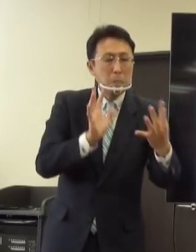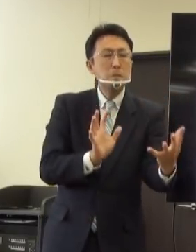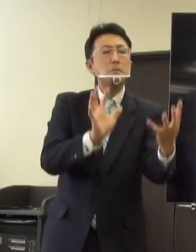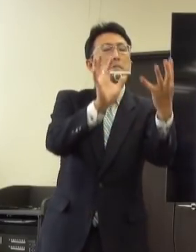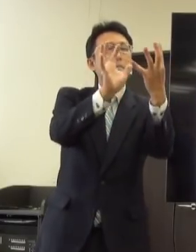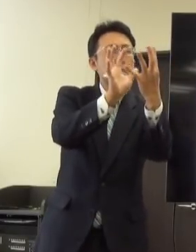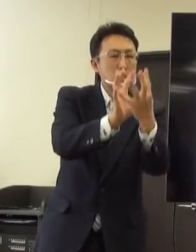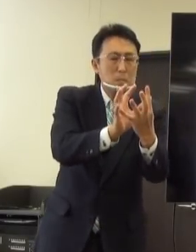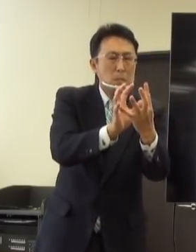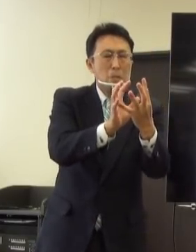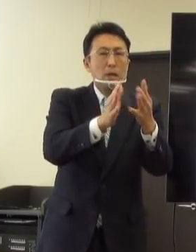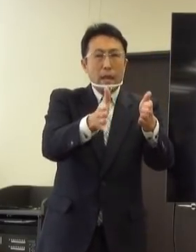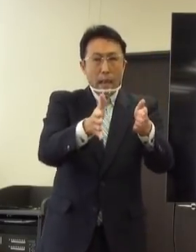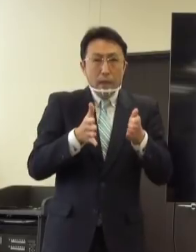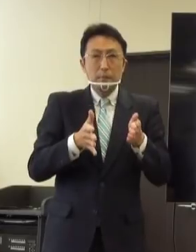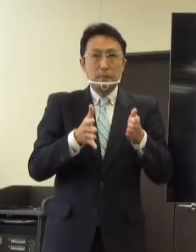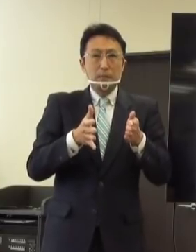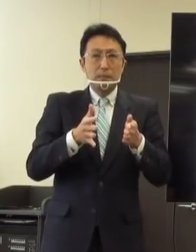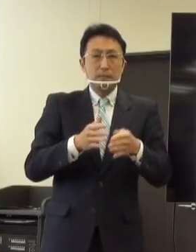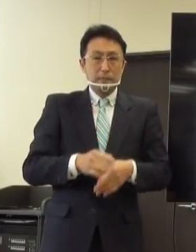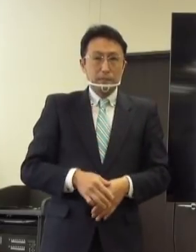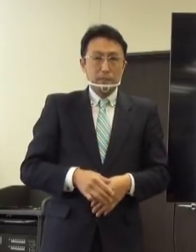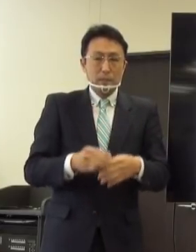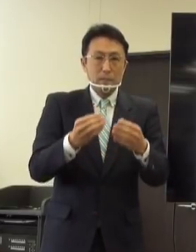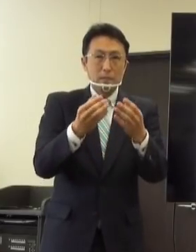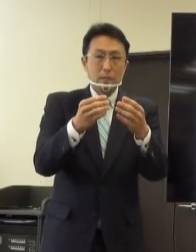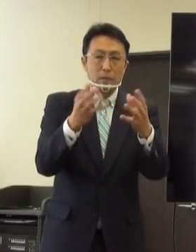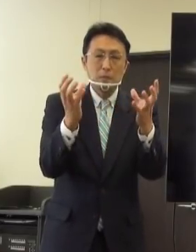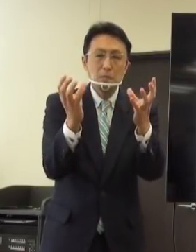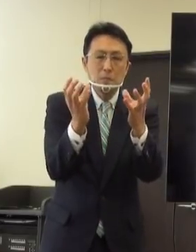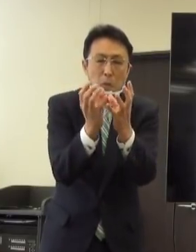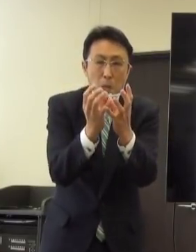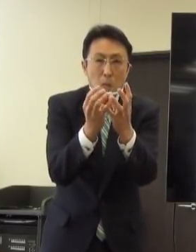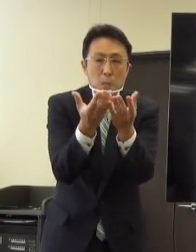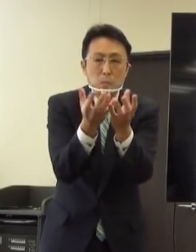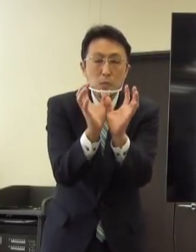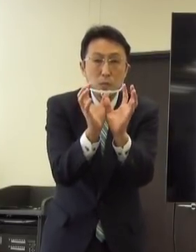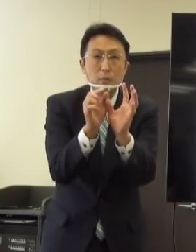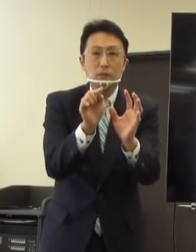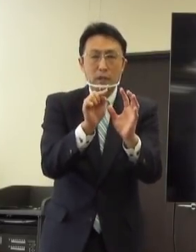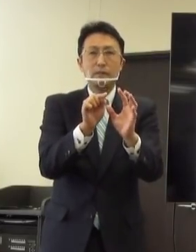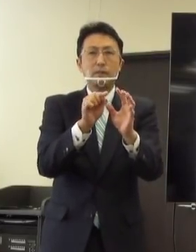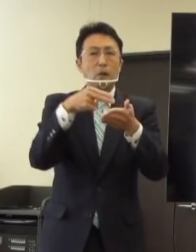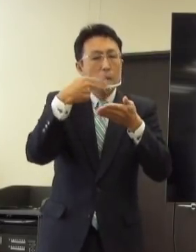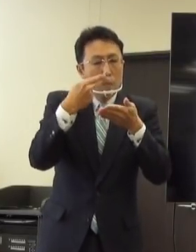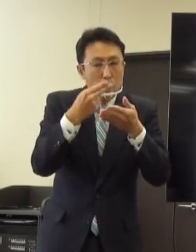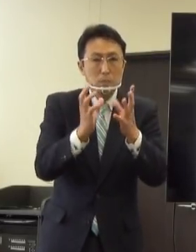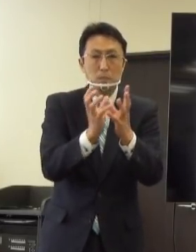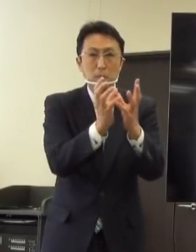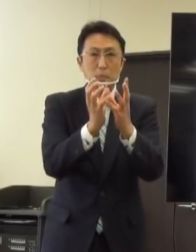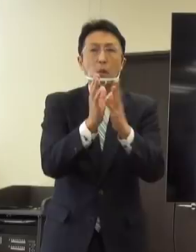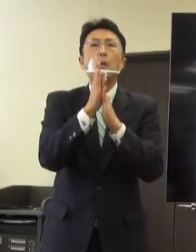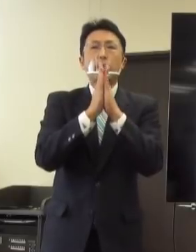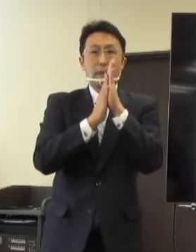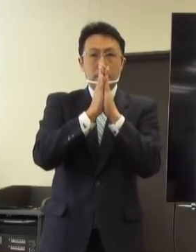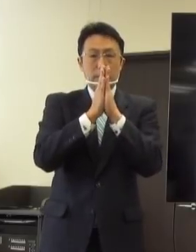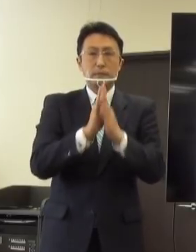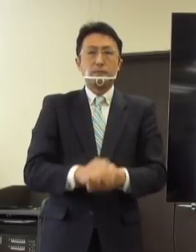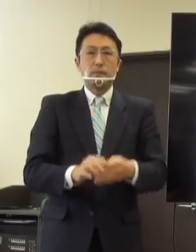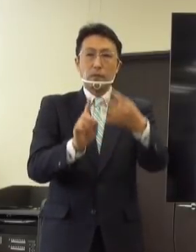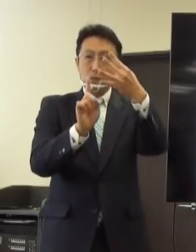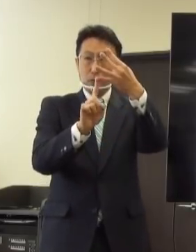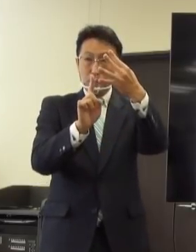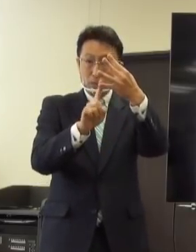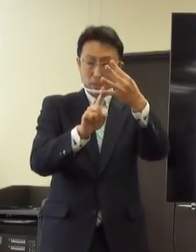ものグループ、小人数短時間でお願いいたします。4つ目です。初